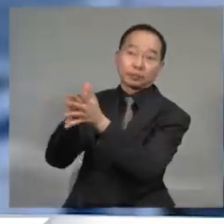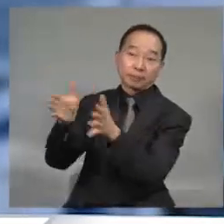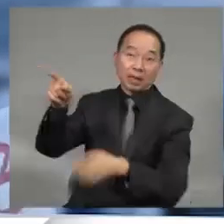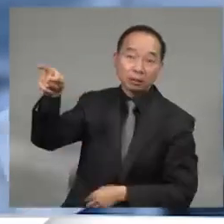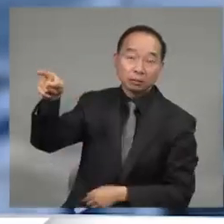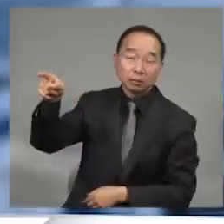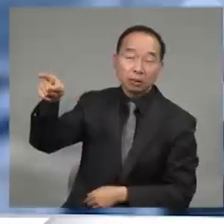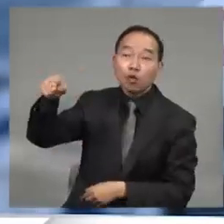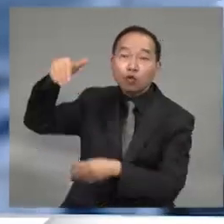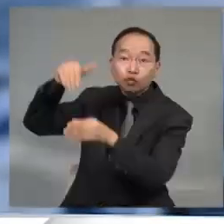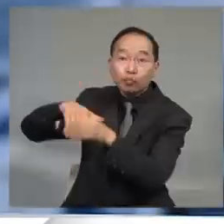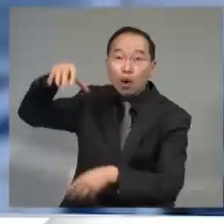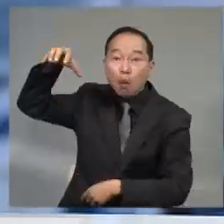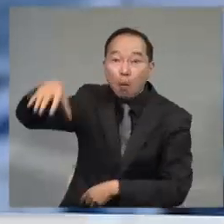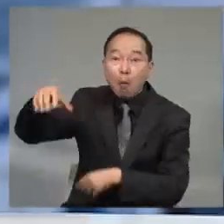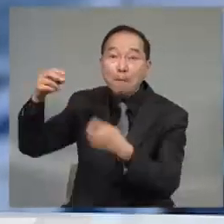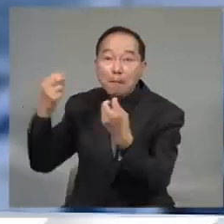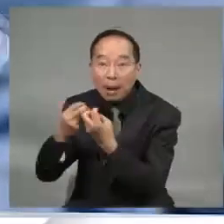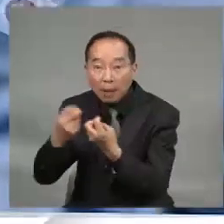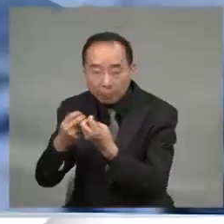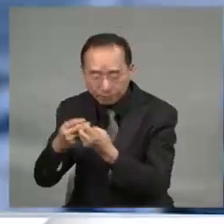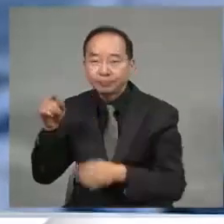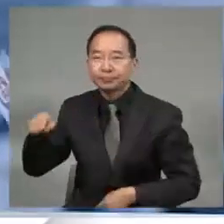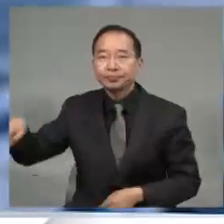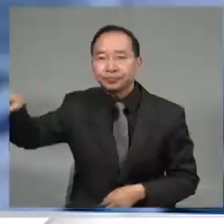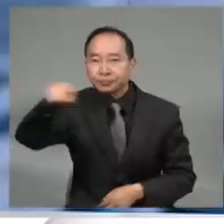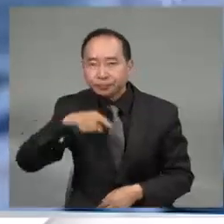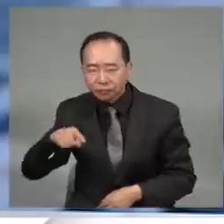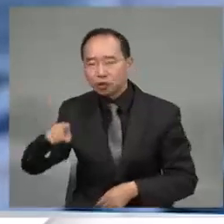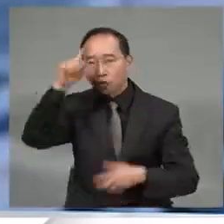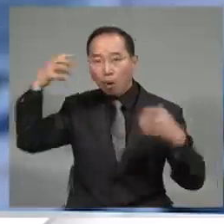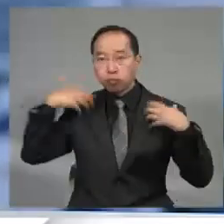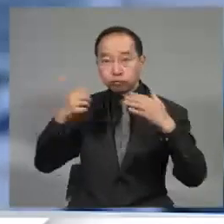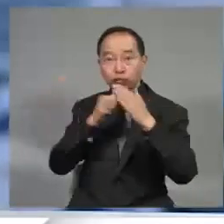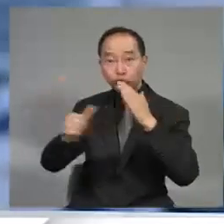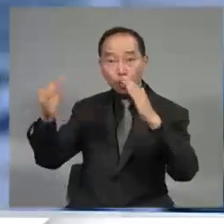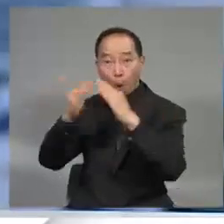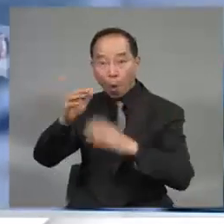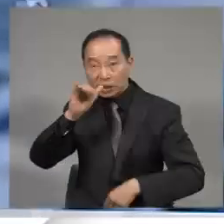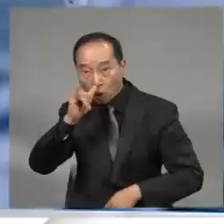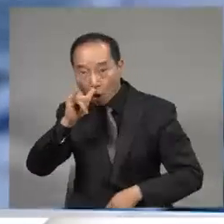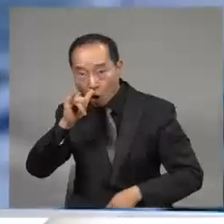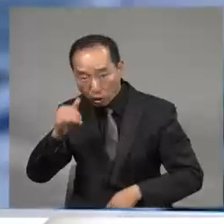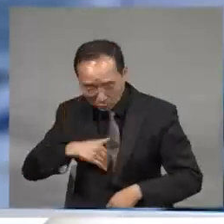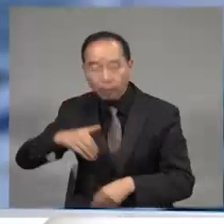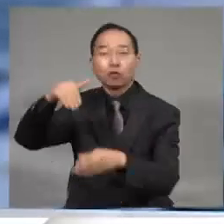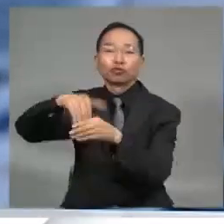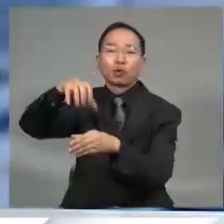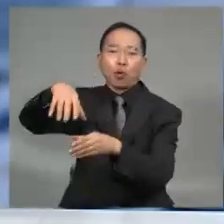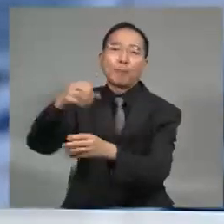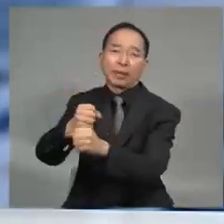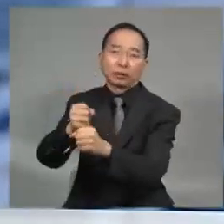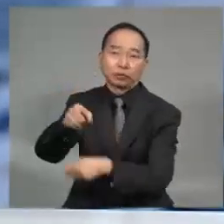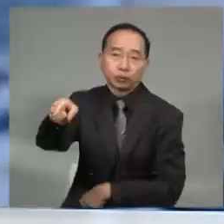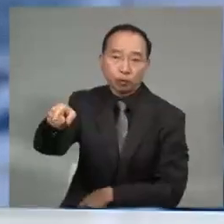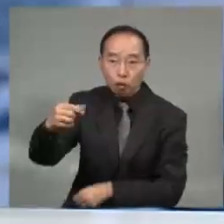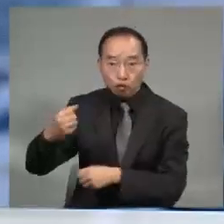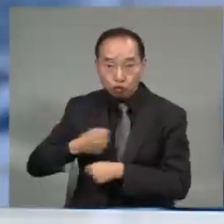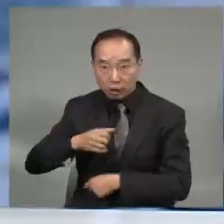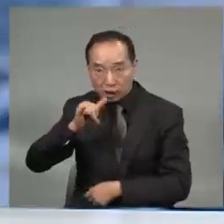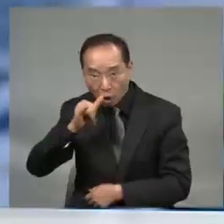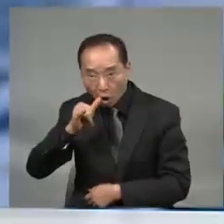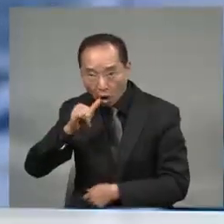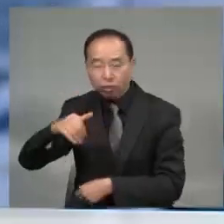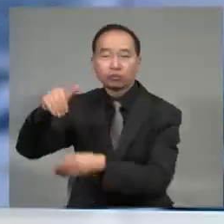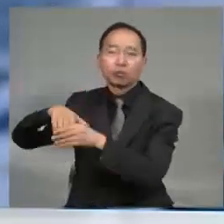공간에 관할구역이나 인접한 지역에 재외선거인 등이 소속된 국군 부대가 있거나 또 재외선거인 수가 굉장히 많을 것으로